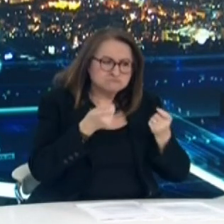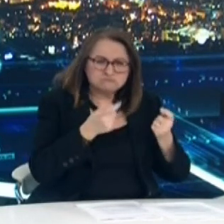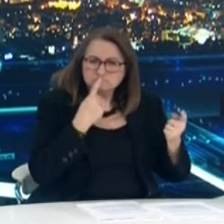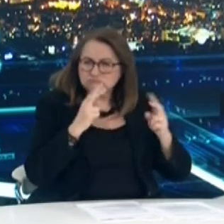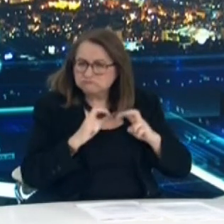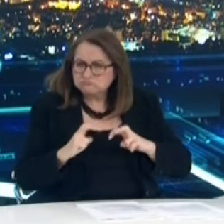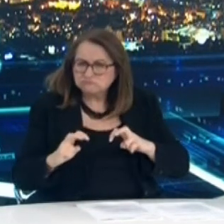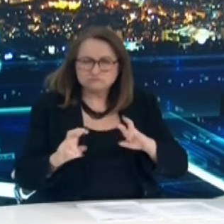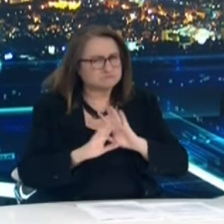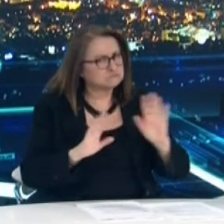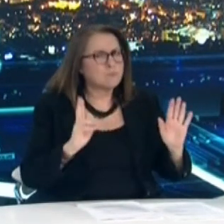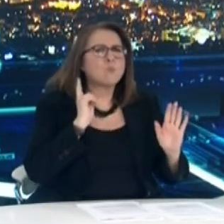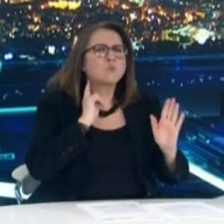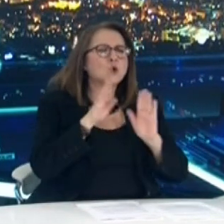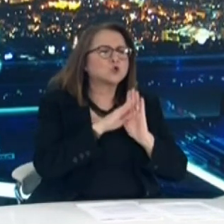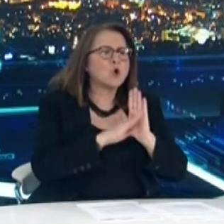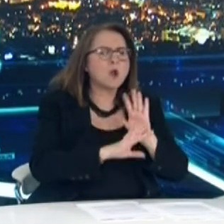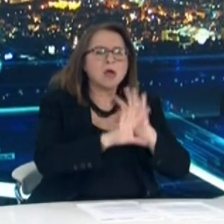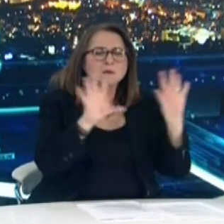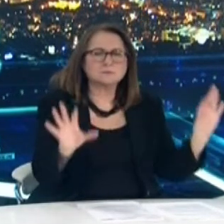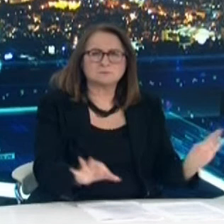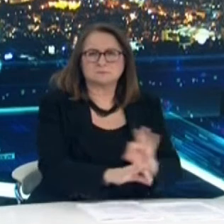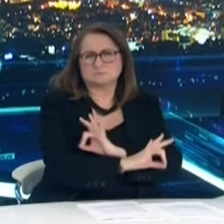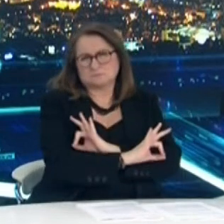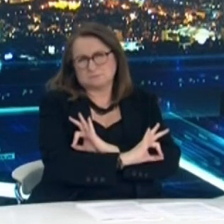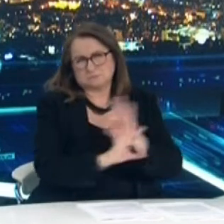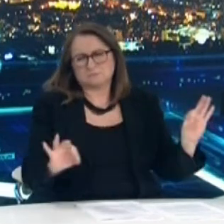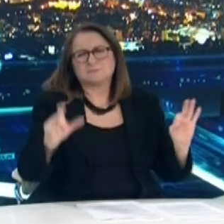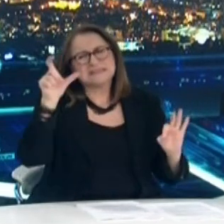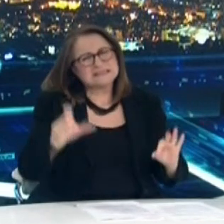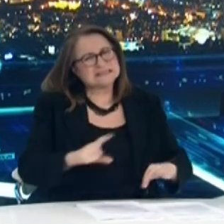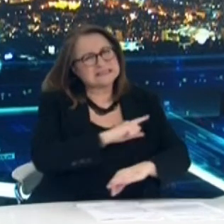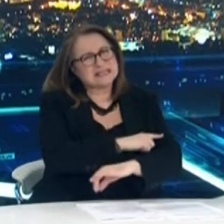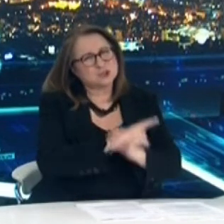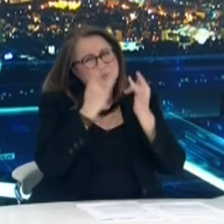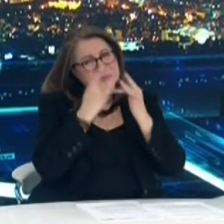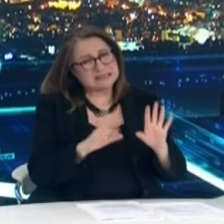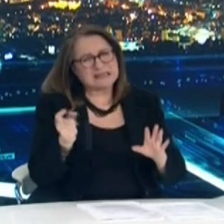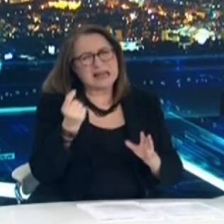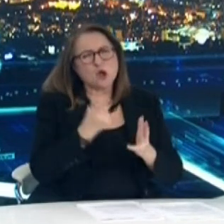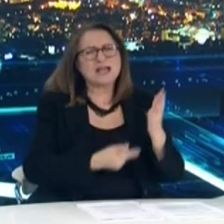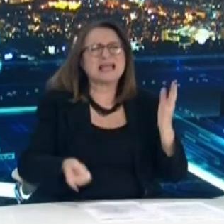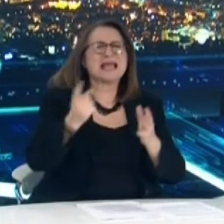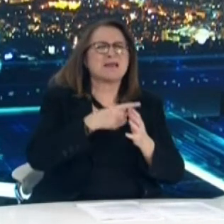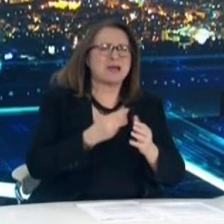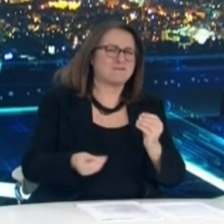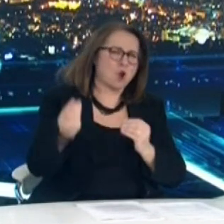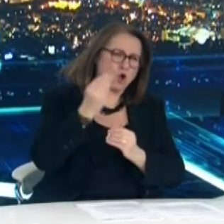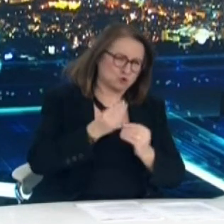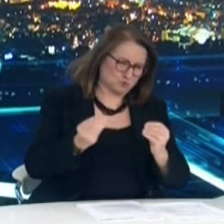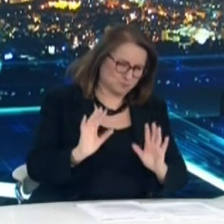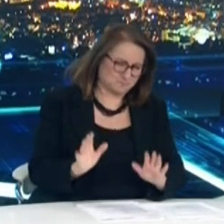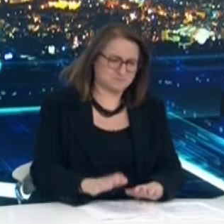σύμφωνα με τα πρωτόκολλα που προβλέπονται έτσι ώστε να είναι μια ασφαλής εφημερία και να αντιμετωπιστούν επιτυχώς τα